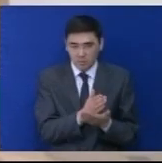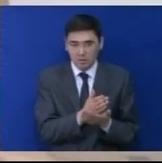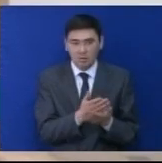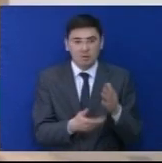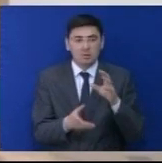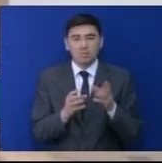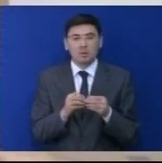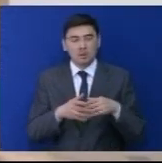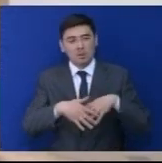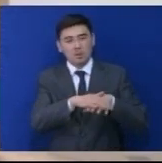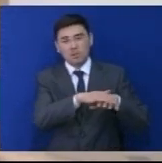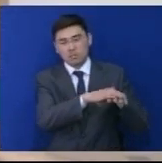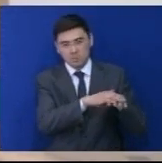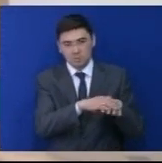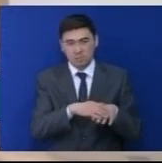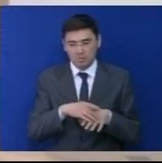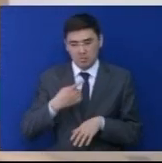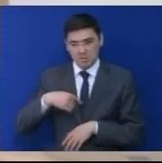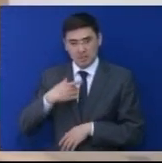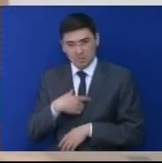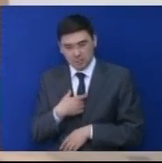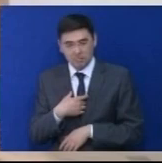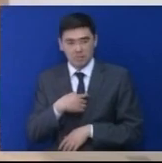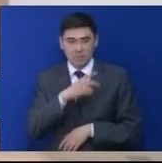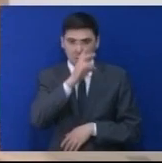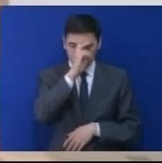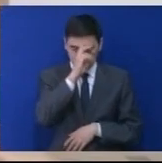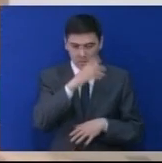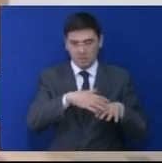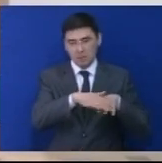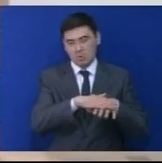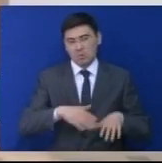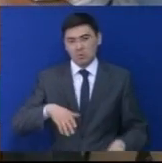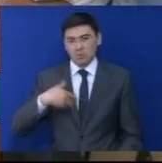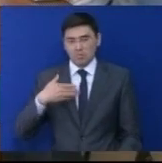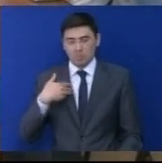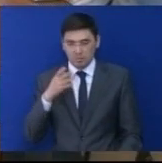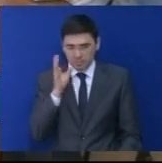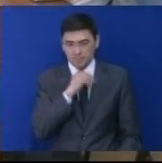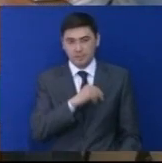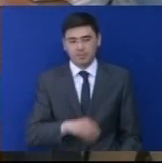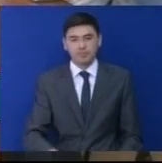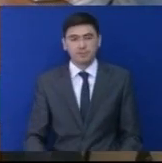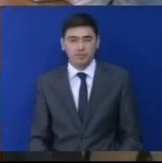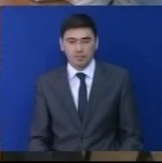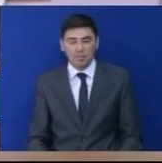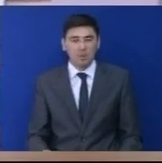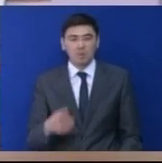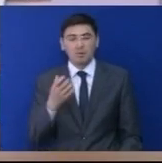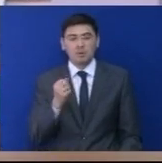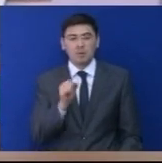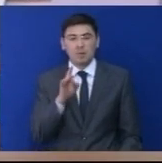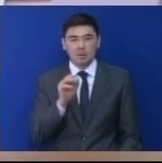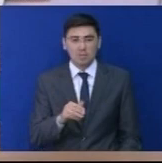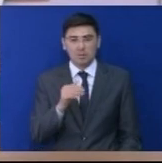старается быть полезным быть себе, государству и обществу нашему. Не остался в стороне от участия в